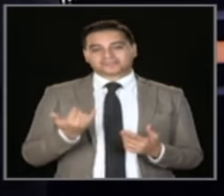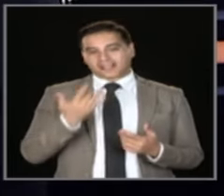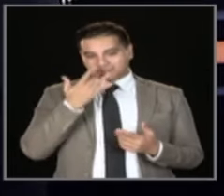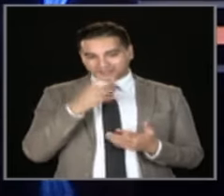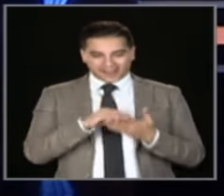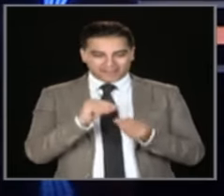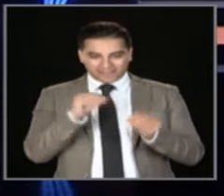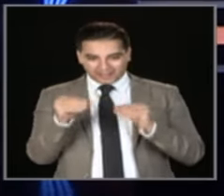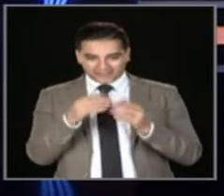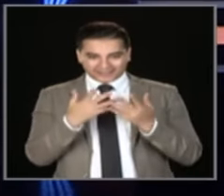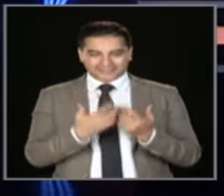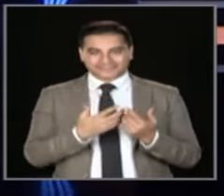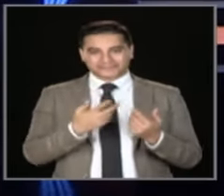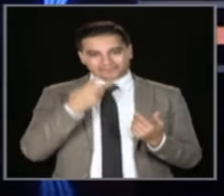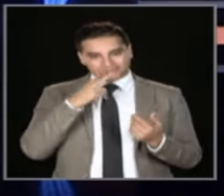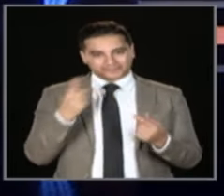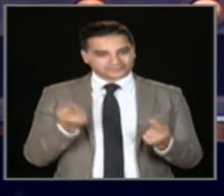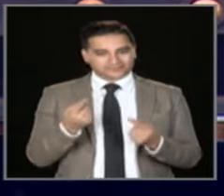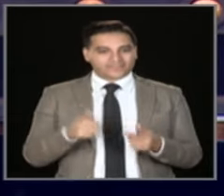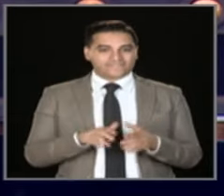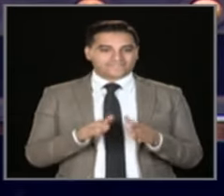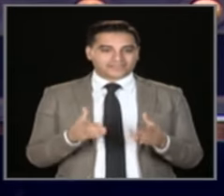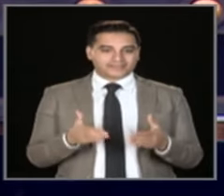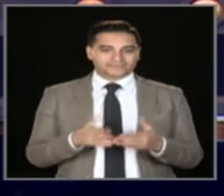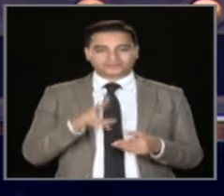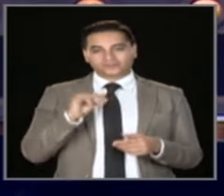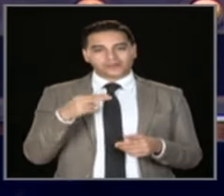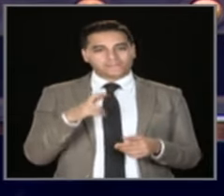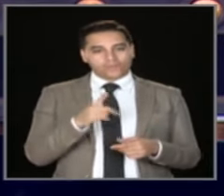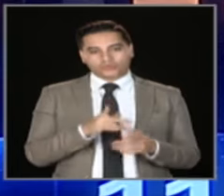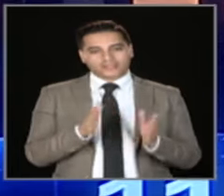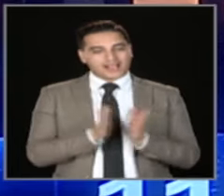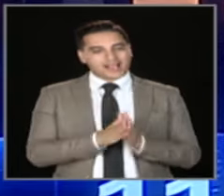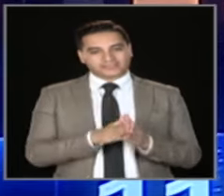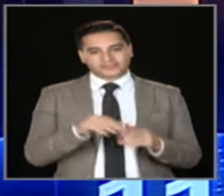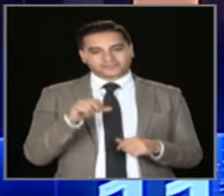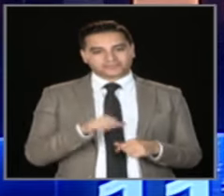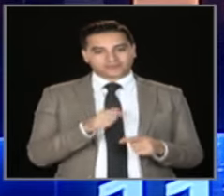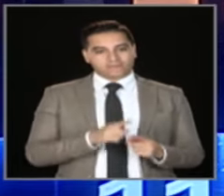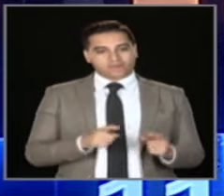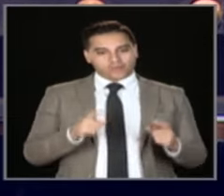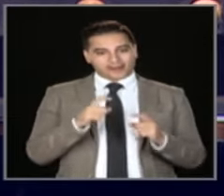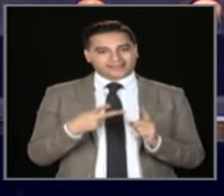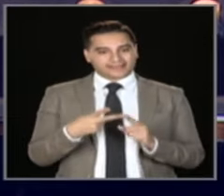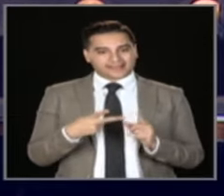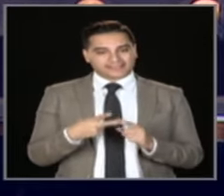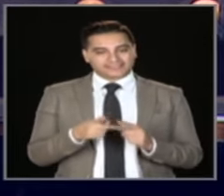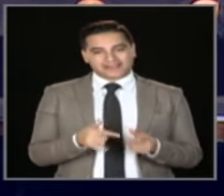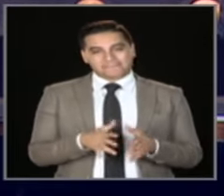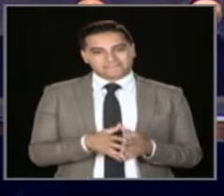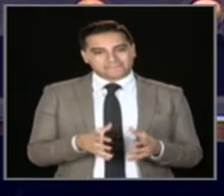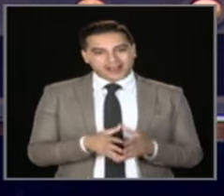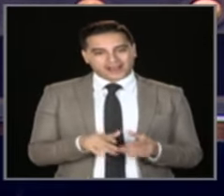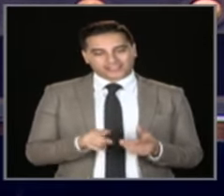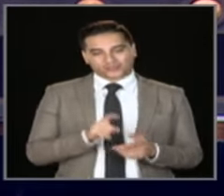لأي حد بيفكر يحسب. فريق المعز للأسف الشديد طارت منكم المباراة الثانية